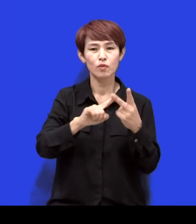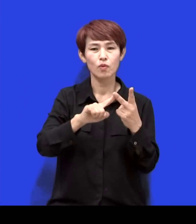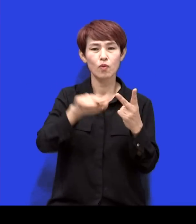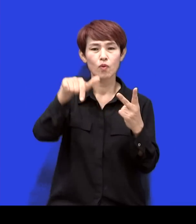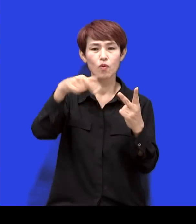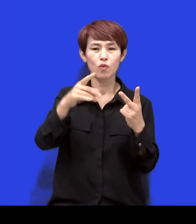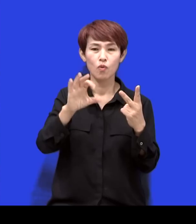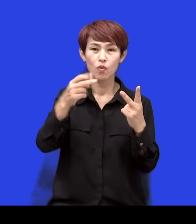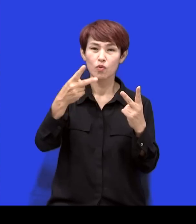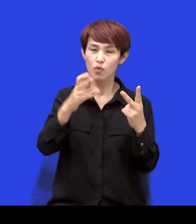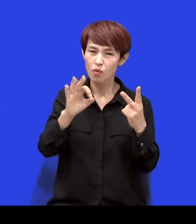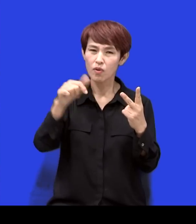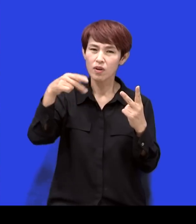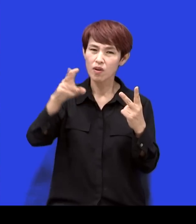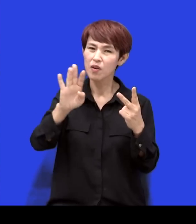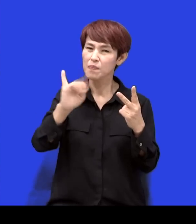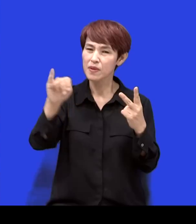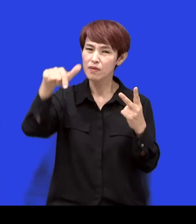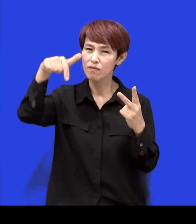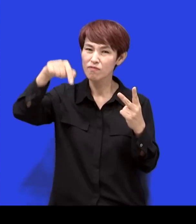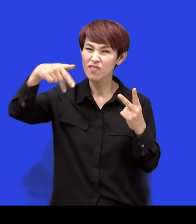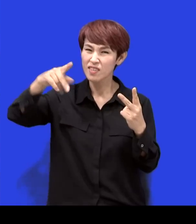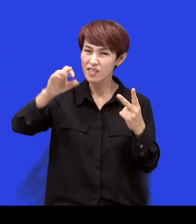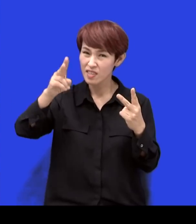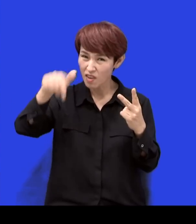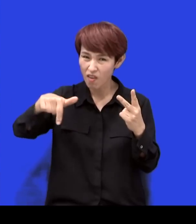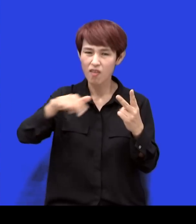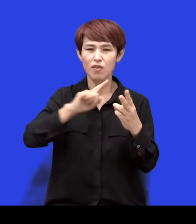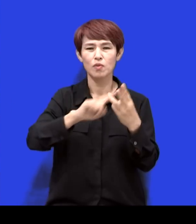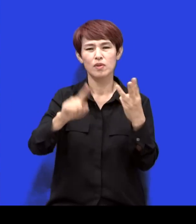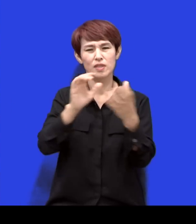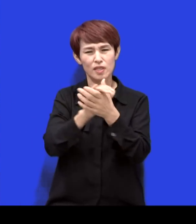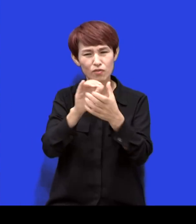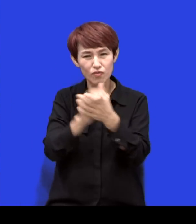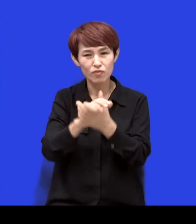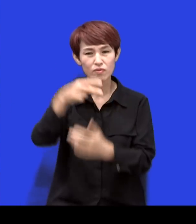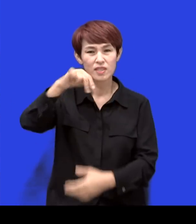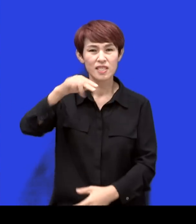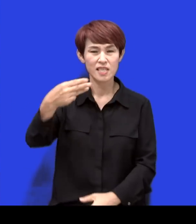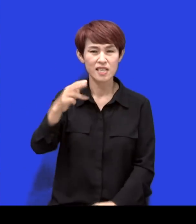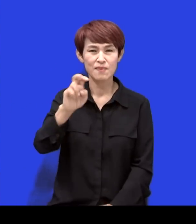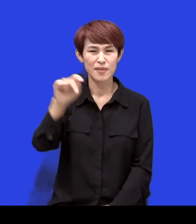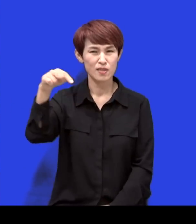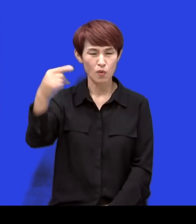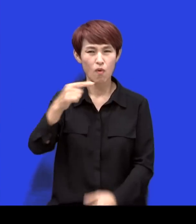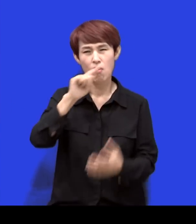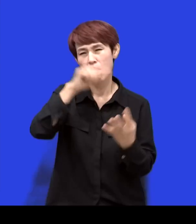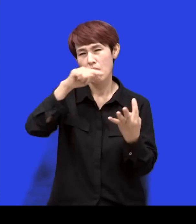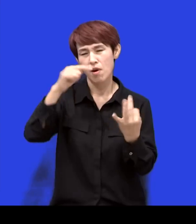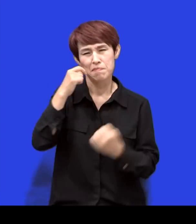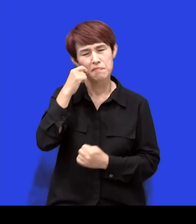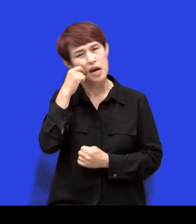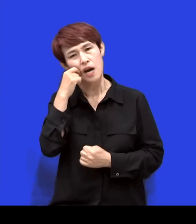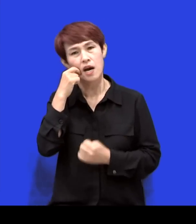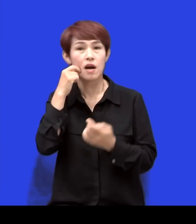맞아요. 2001년에 친구, 그 다음에 뭐 또 천만 영화 실미도 맞아요, 트래피널 맞아요. 계속 그때네요. 나올 때라 네네. 한국 영화계가 가장